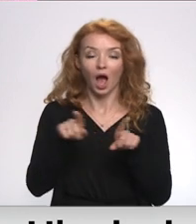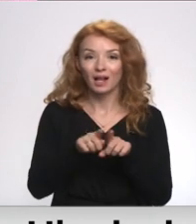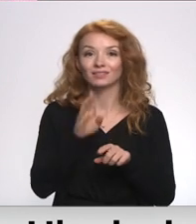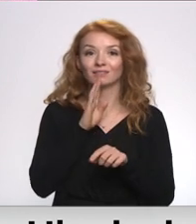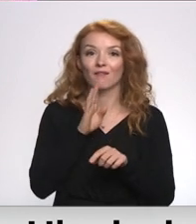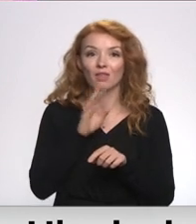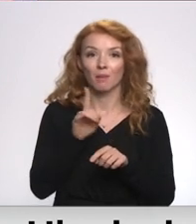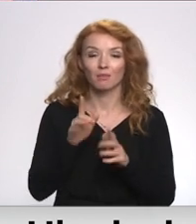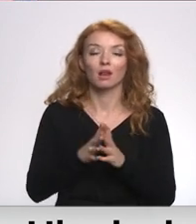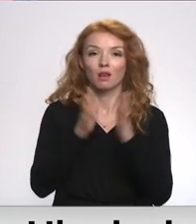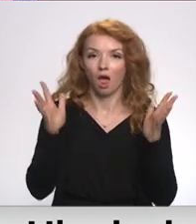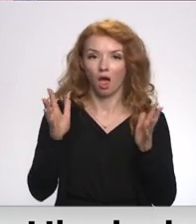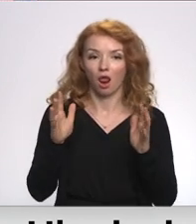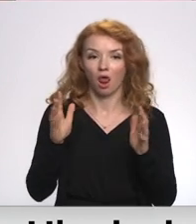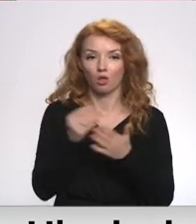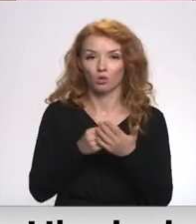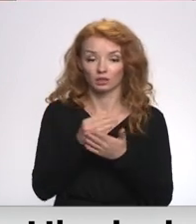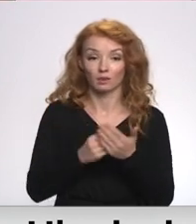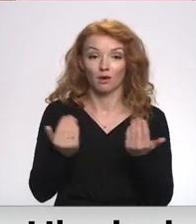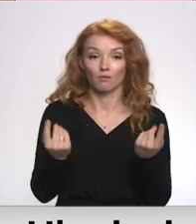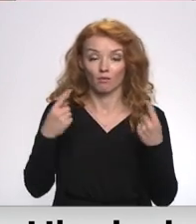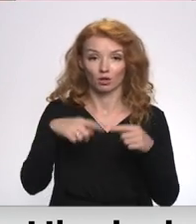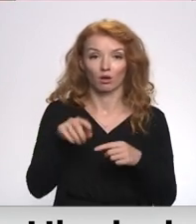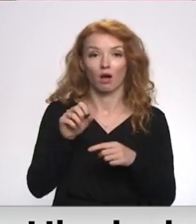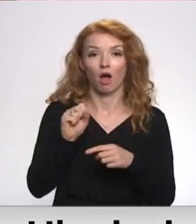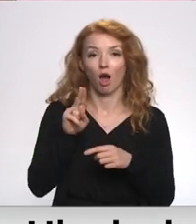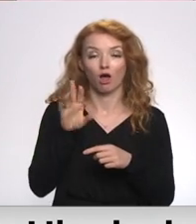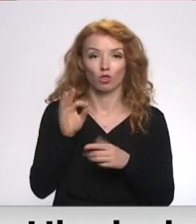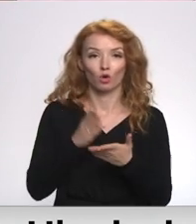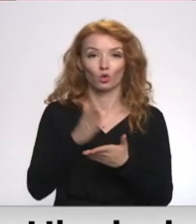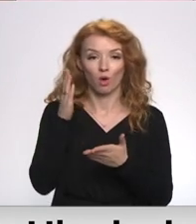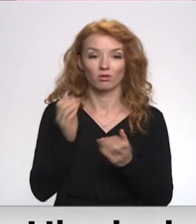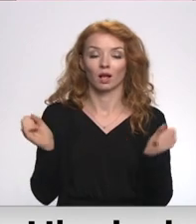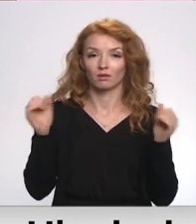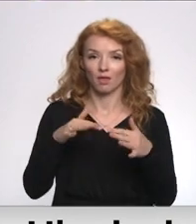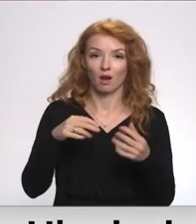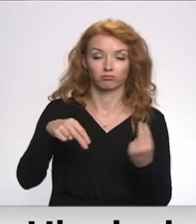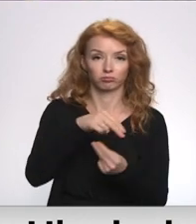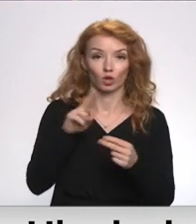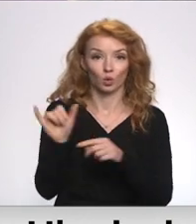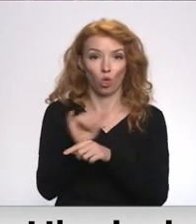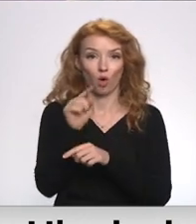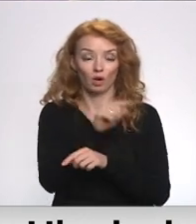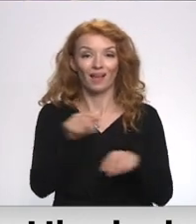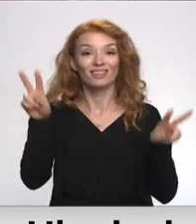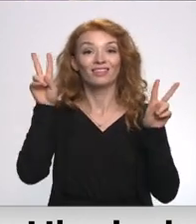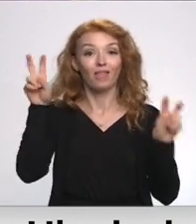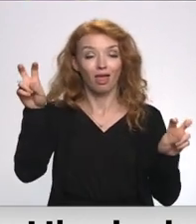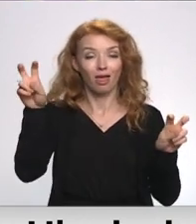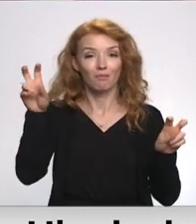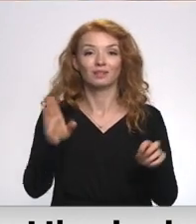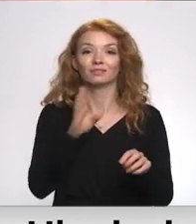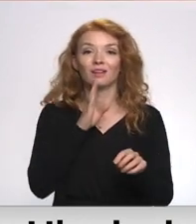spēlē ļoti aktīvu lomu. Arī šobrīd ANO notiek ģenerāla asamblē Ņujorkā, un tēma